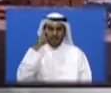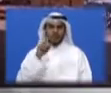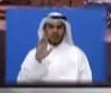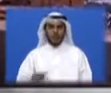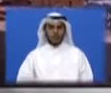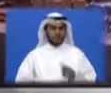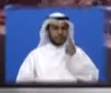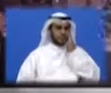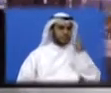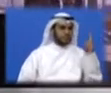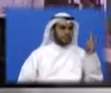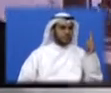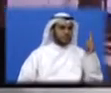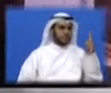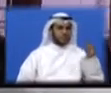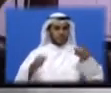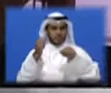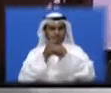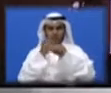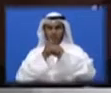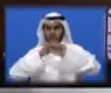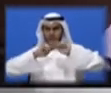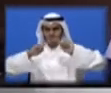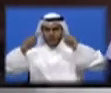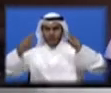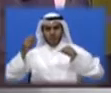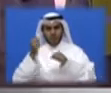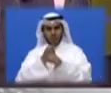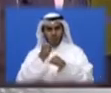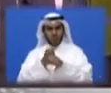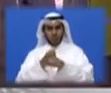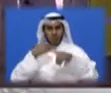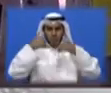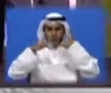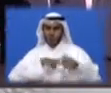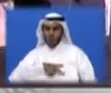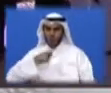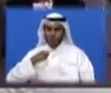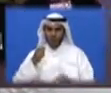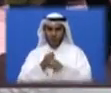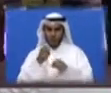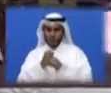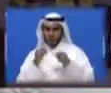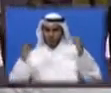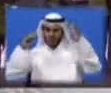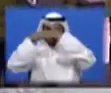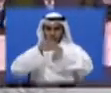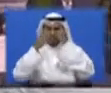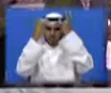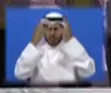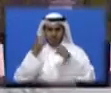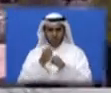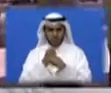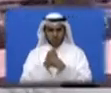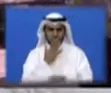هذه المشاريع تمثل أحد أهم الخطط الاستراتيجية لوزارة الأشغال العامة لتطوير شبكة الطرق الآنية وتحويلها